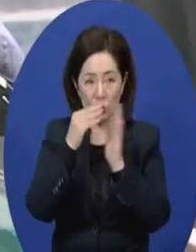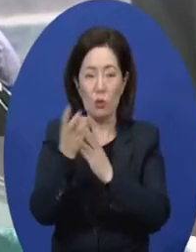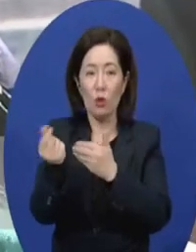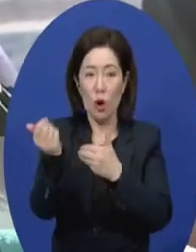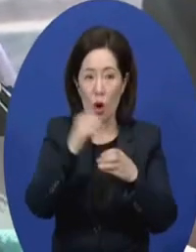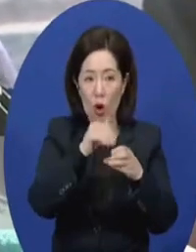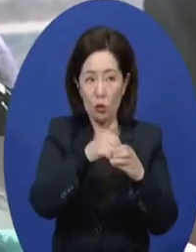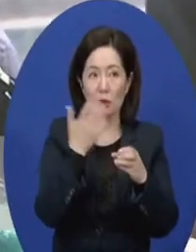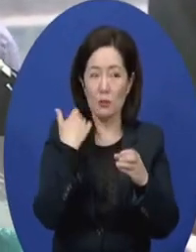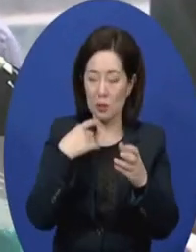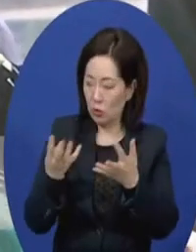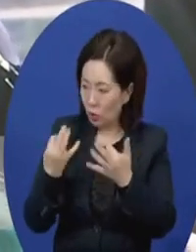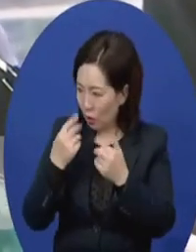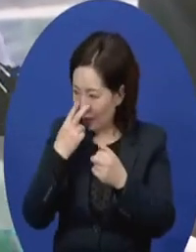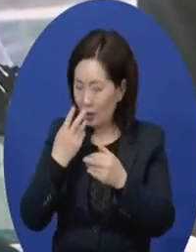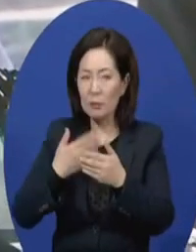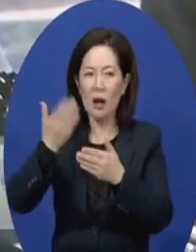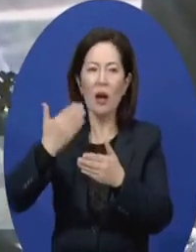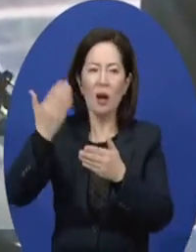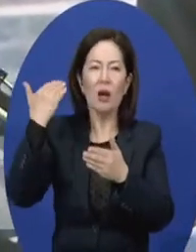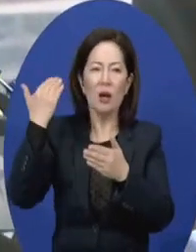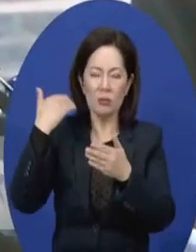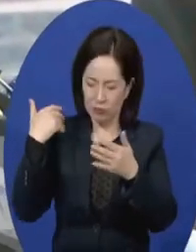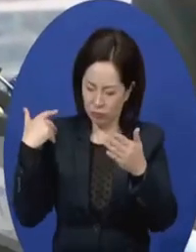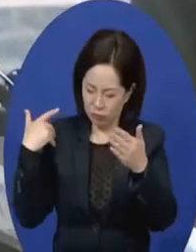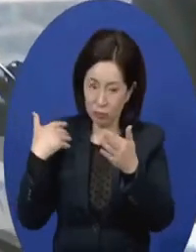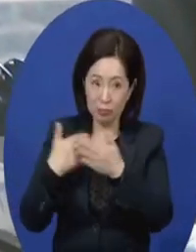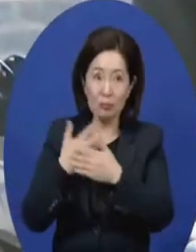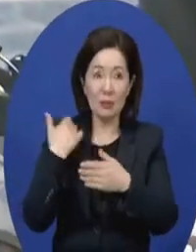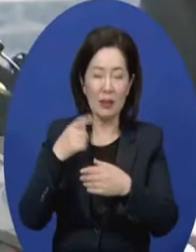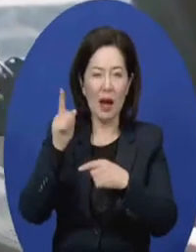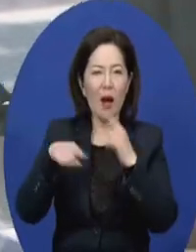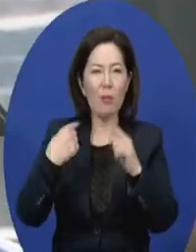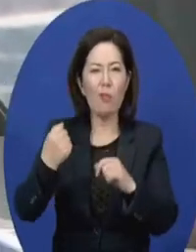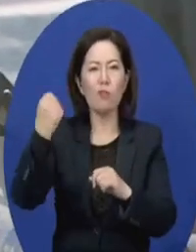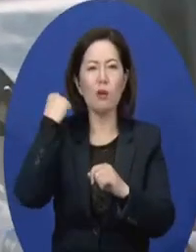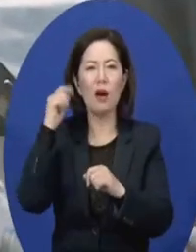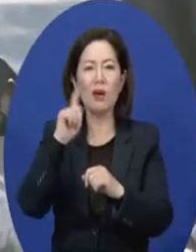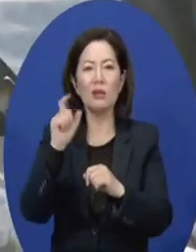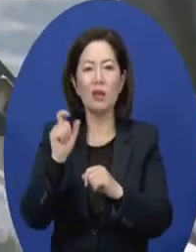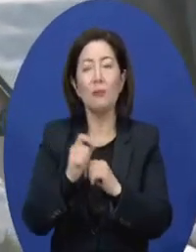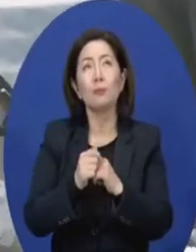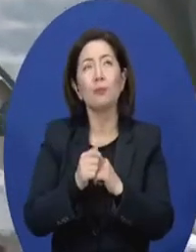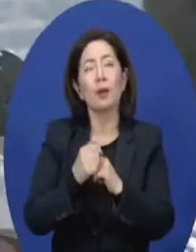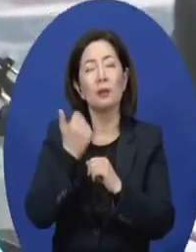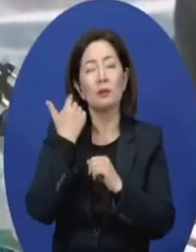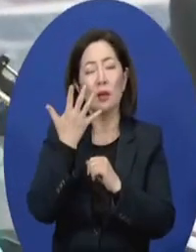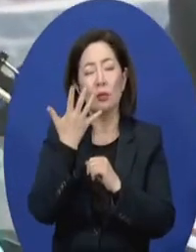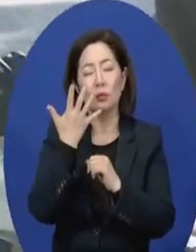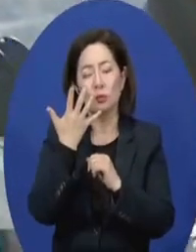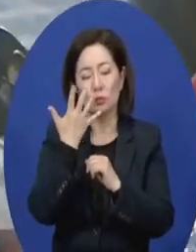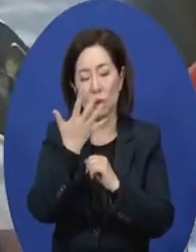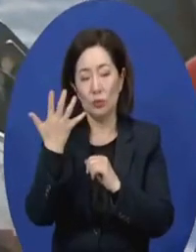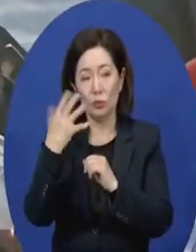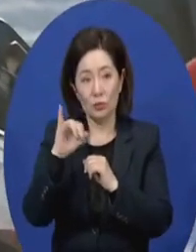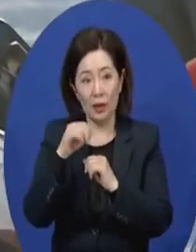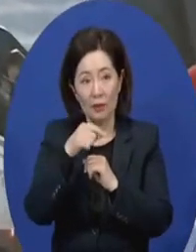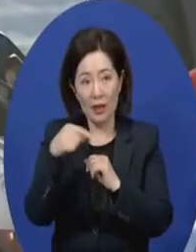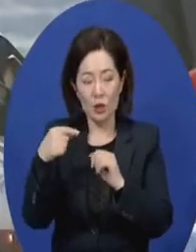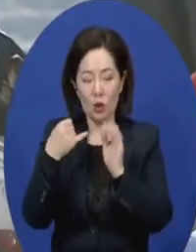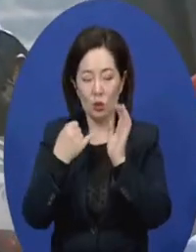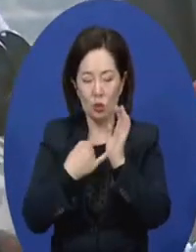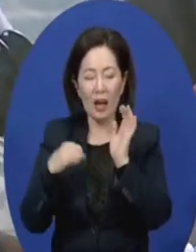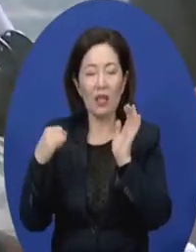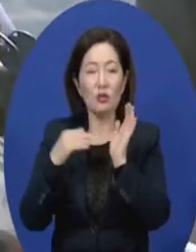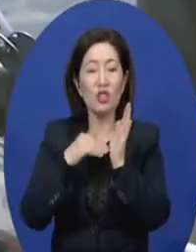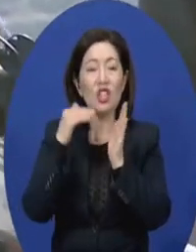Та бүхэн тоог нь аваад үзээрэй. Бүр түүхэн цаг үедээ. За хамгийн оргил үе нь бол 550-аас 600 тэрбум төгрөг одоо зэсийн